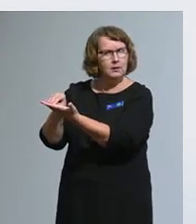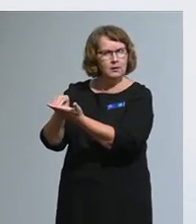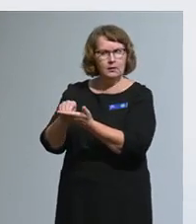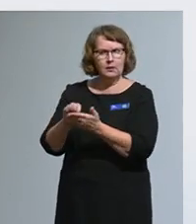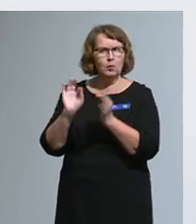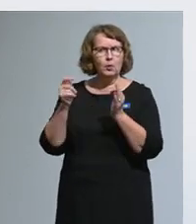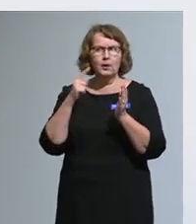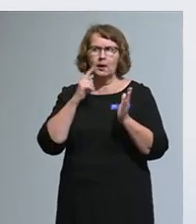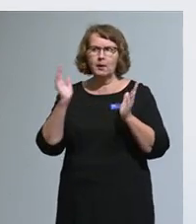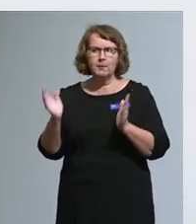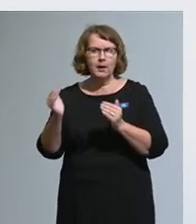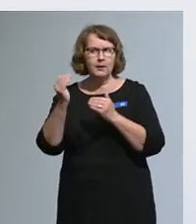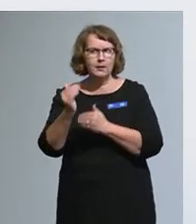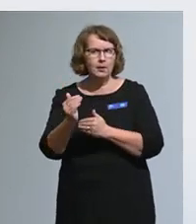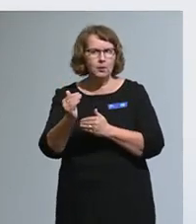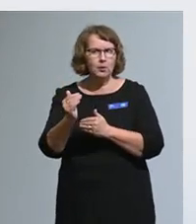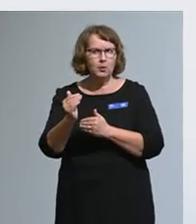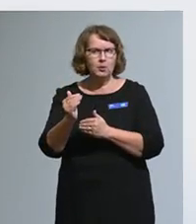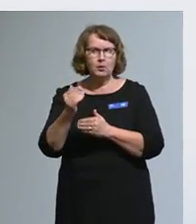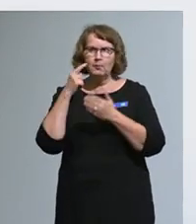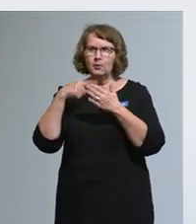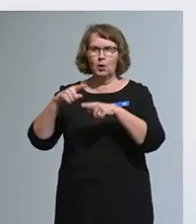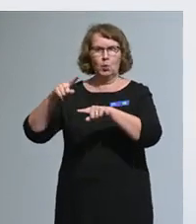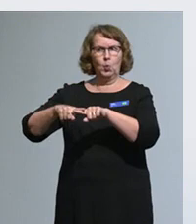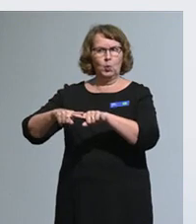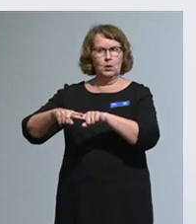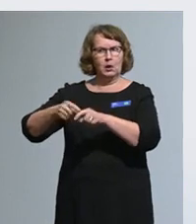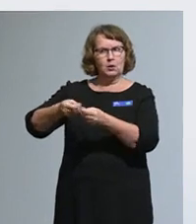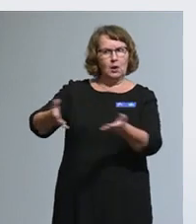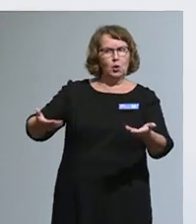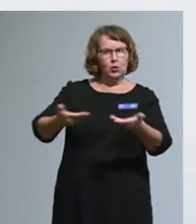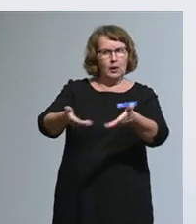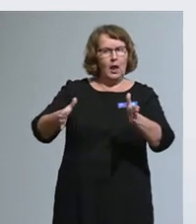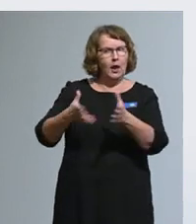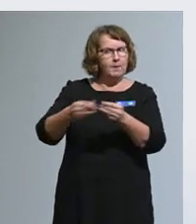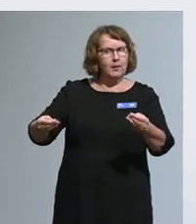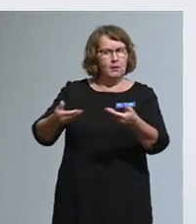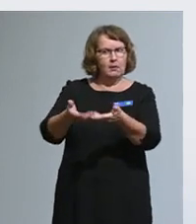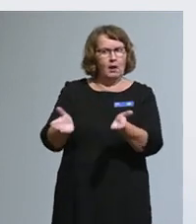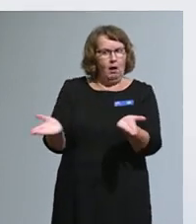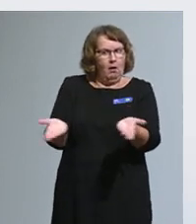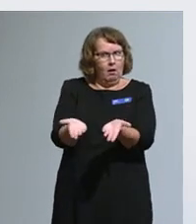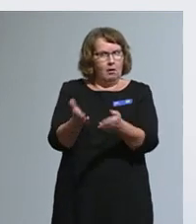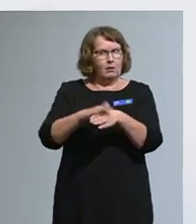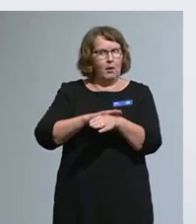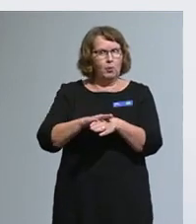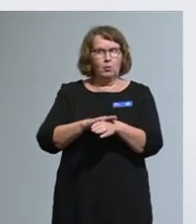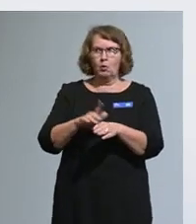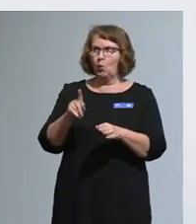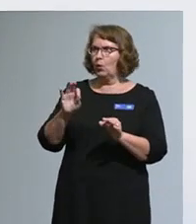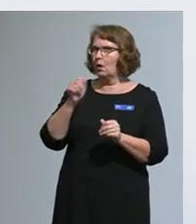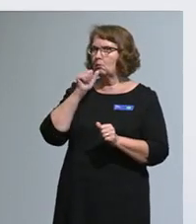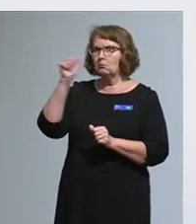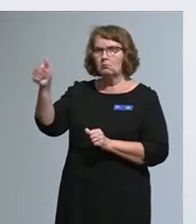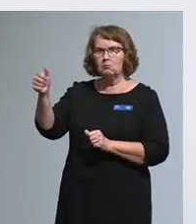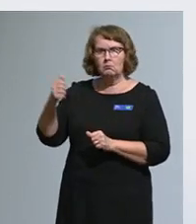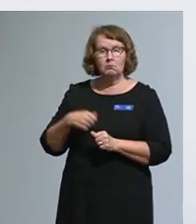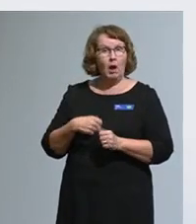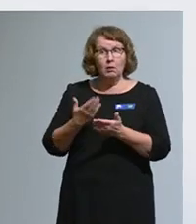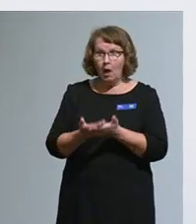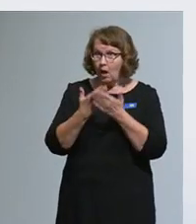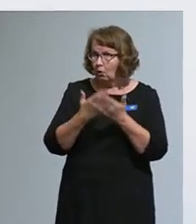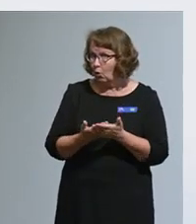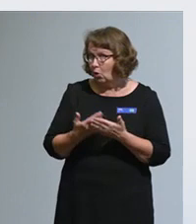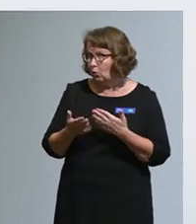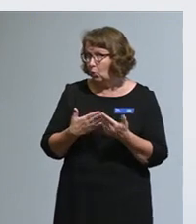määritelty, joita esimerkiksi kunnat tarjoaa maksuttomastikin käyttöön, mitenkä meidän talkootyöt